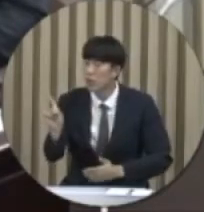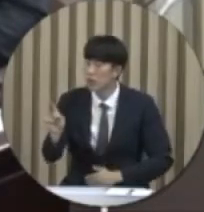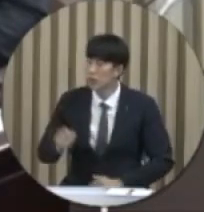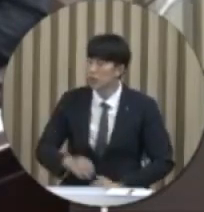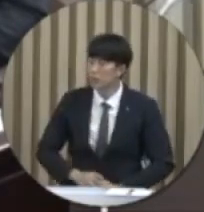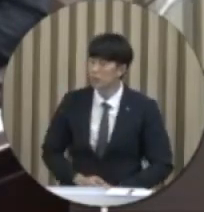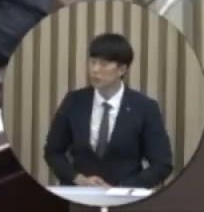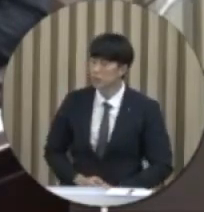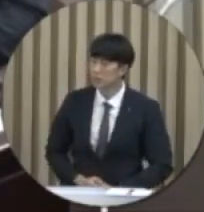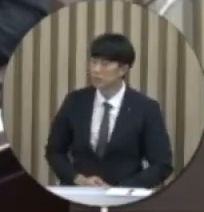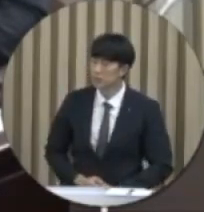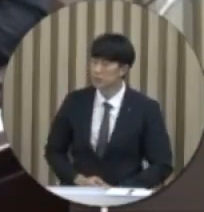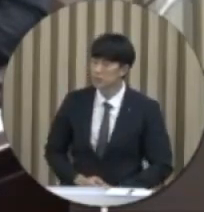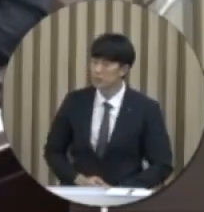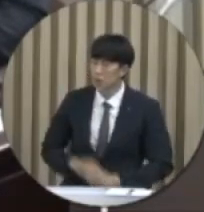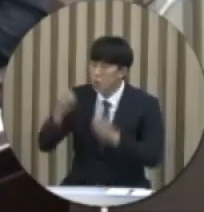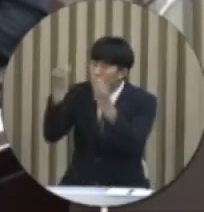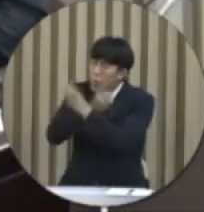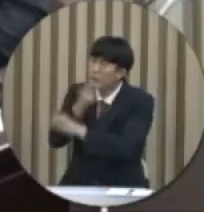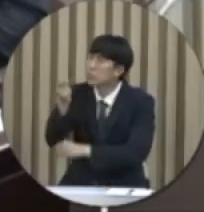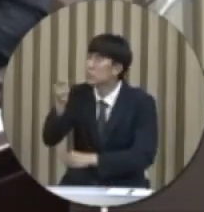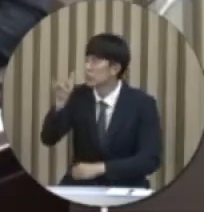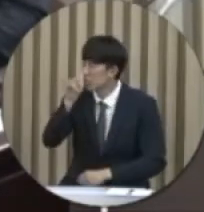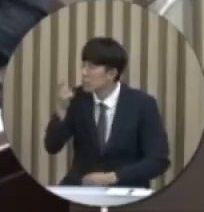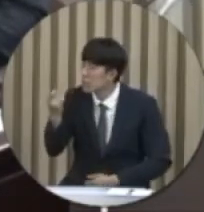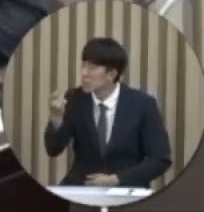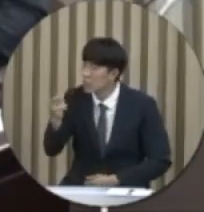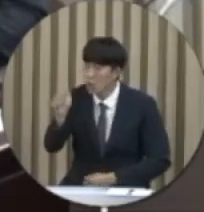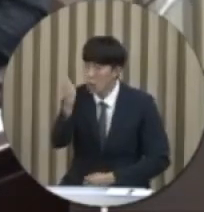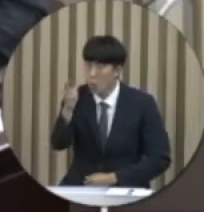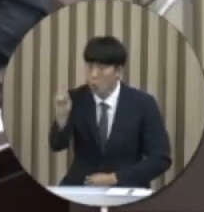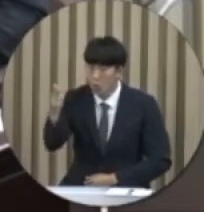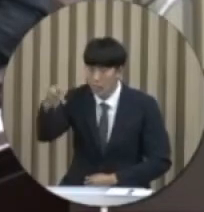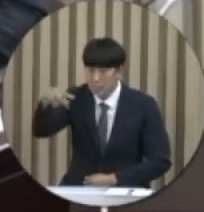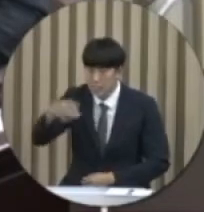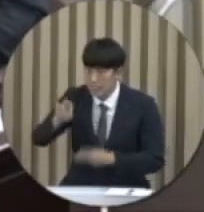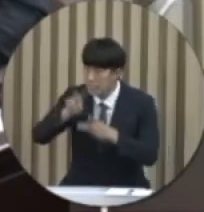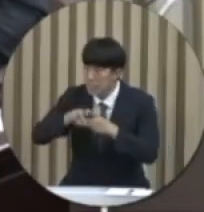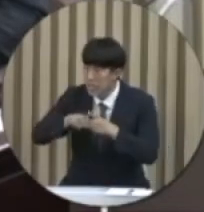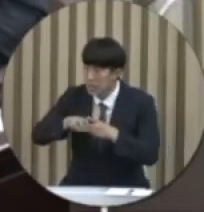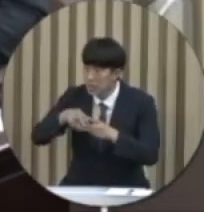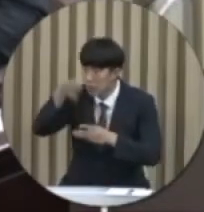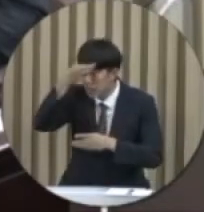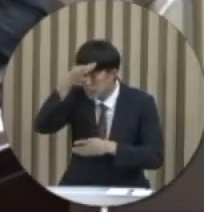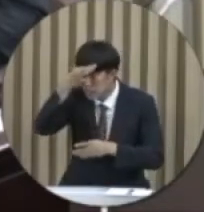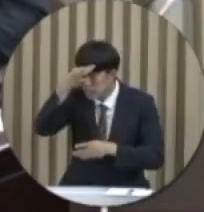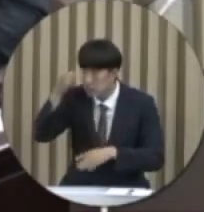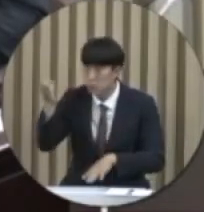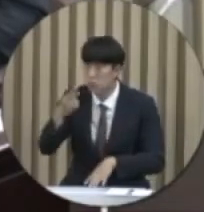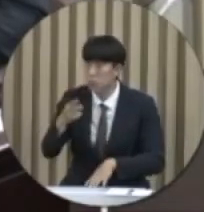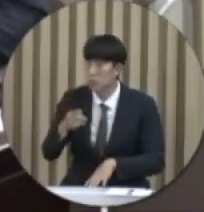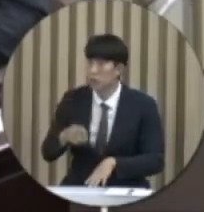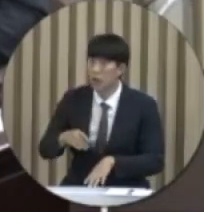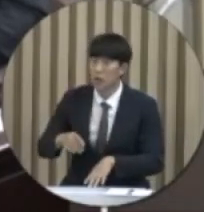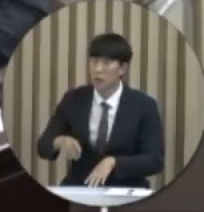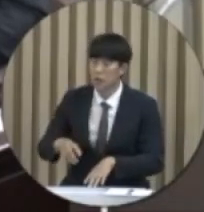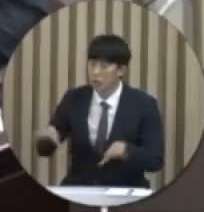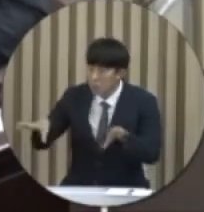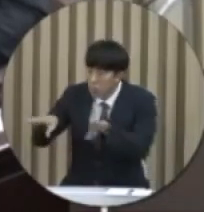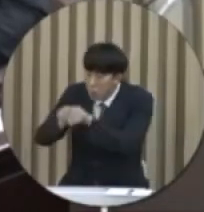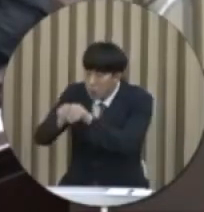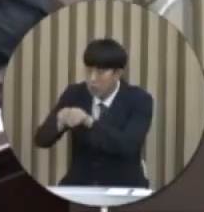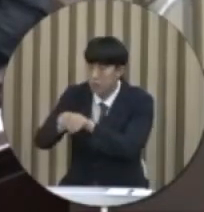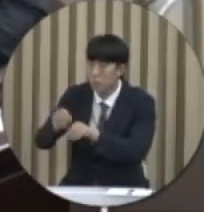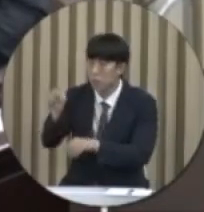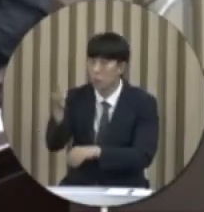저는 오해가 좀 있는 것 같아요. 우리가 환승센터의 개념과 복합환승센터의 개념에서 오는 오해라고 저는